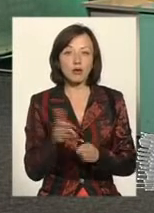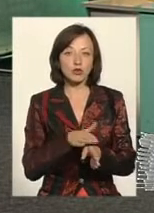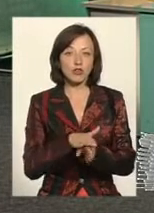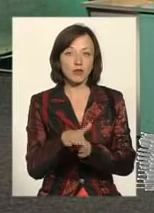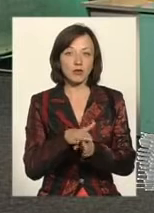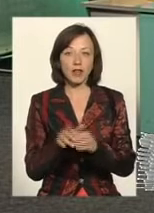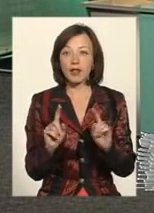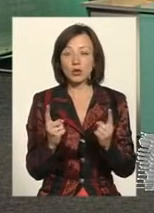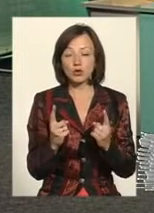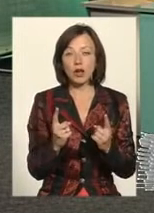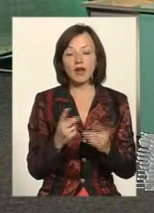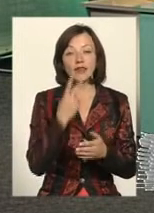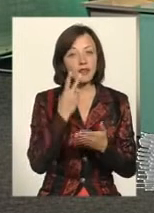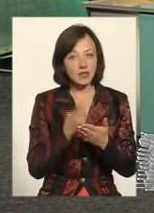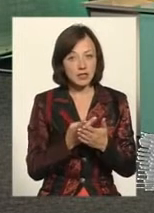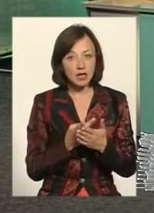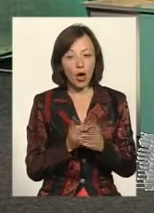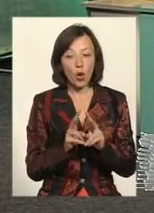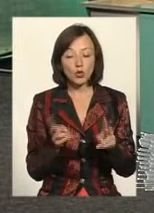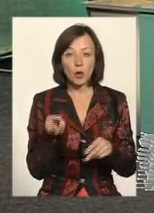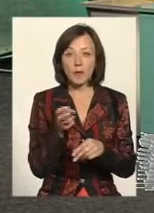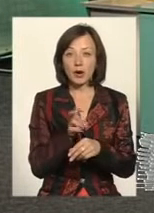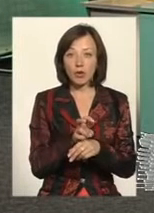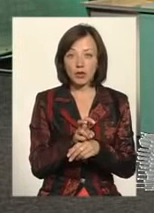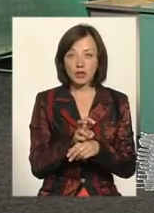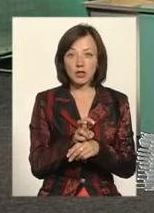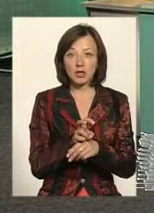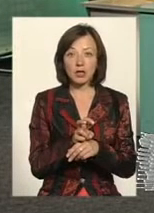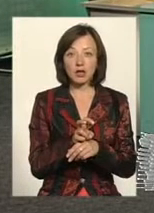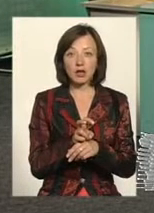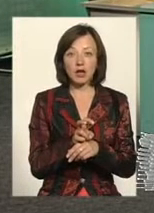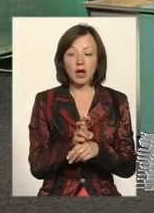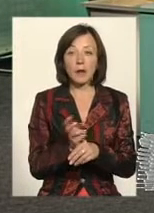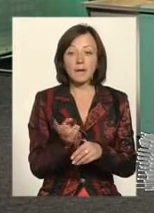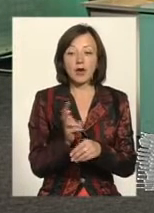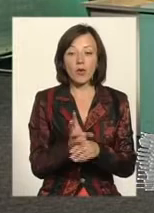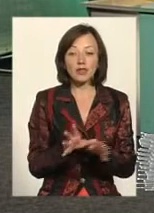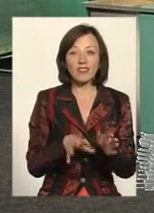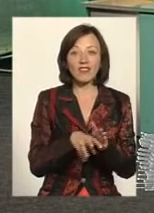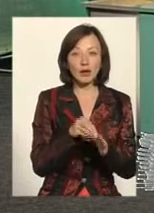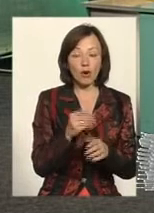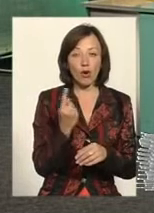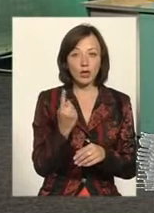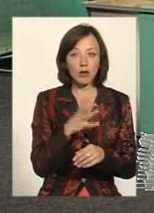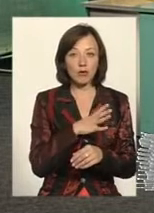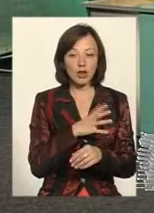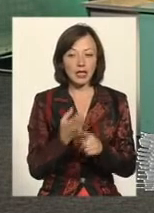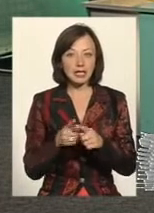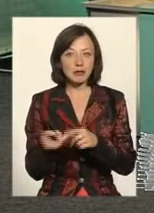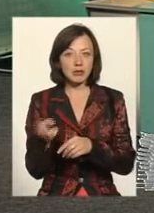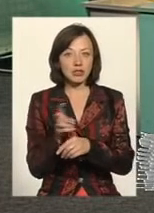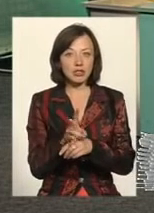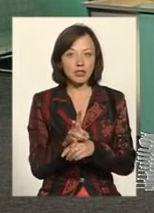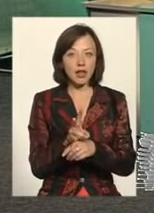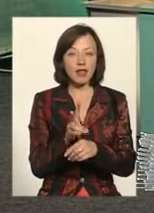«Так, не дуже». Він каже: «Ви дивіться, ті, які приходили свого часу, вони приходили за рахунок виборів, це одне було. Але ж ці прийшли, каже,